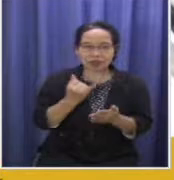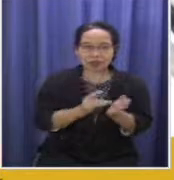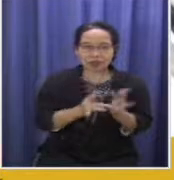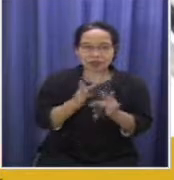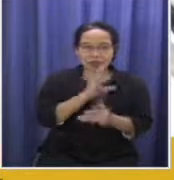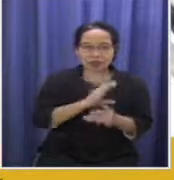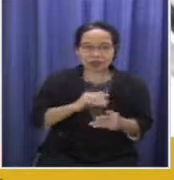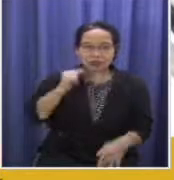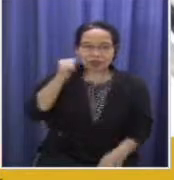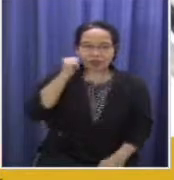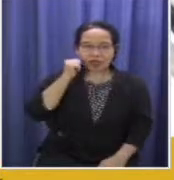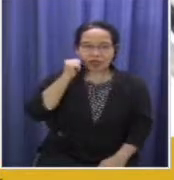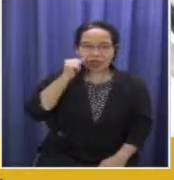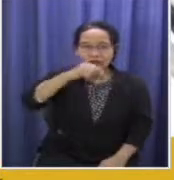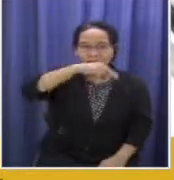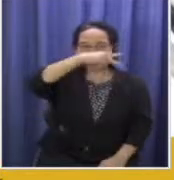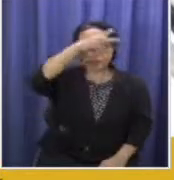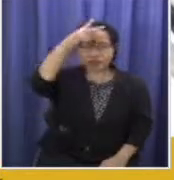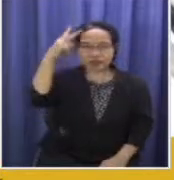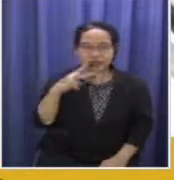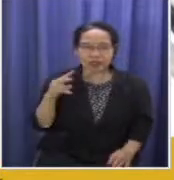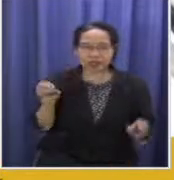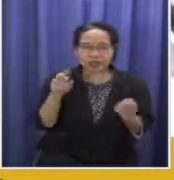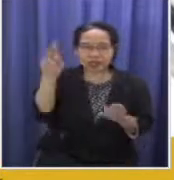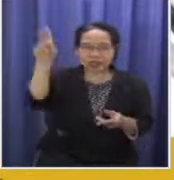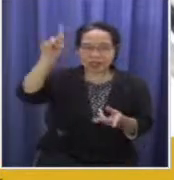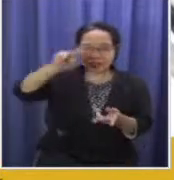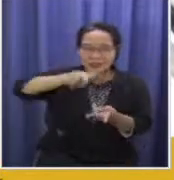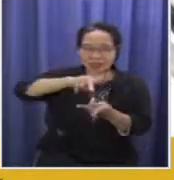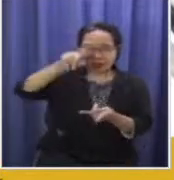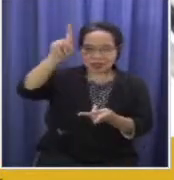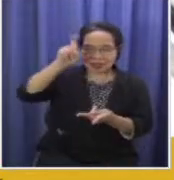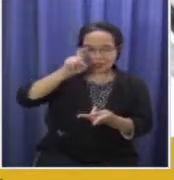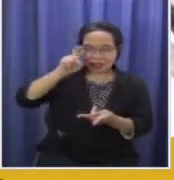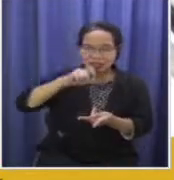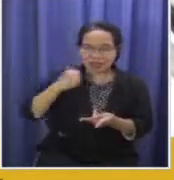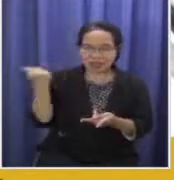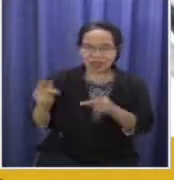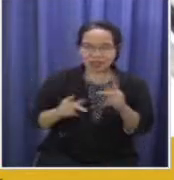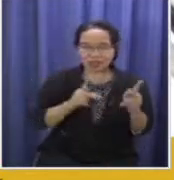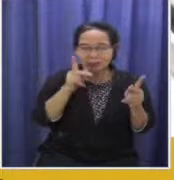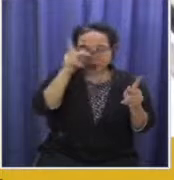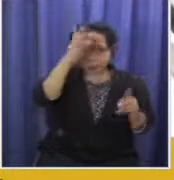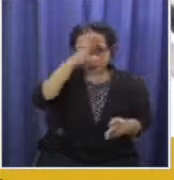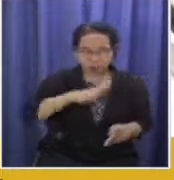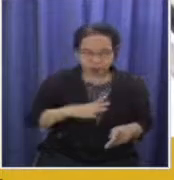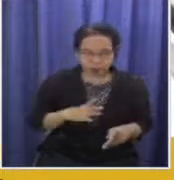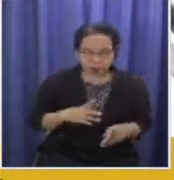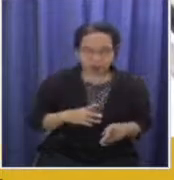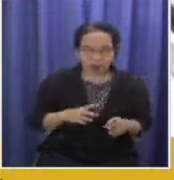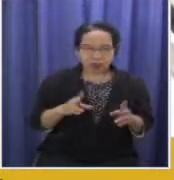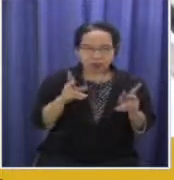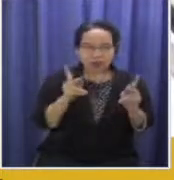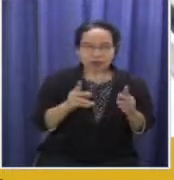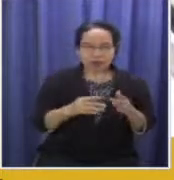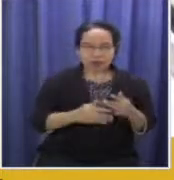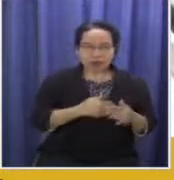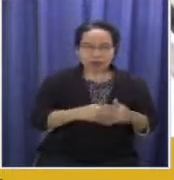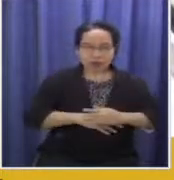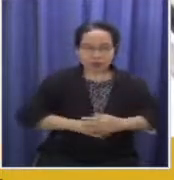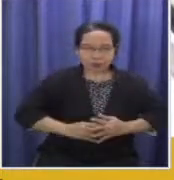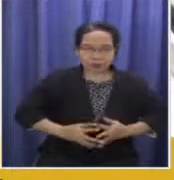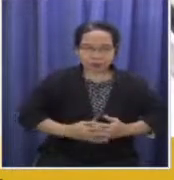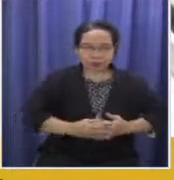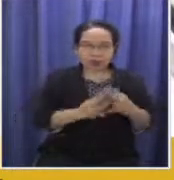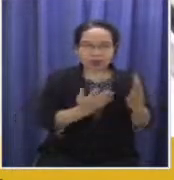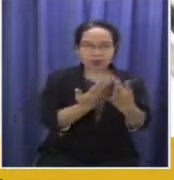was a virgin, have no sexual intercourse to any man, but became pregnant through the power of